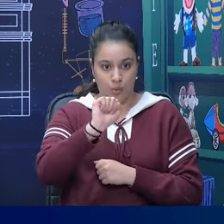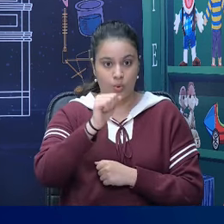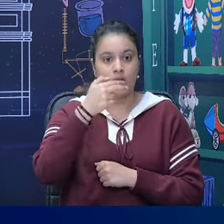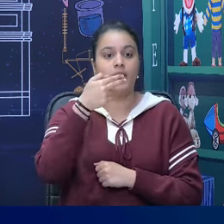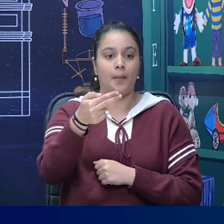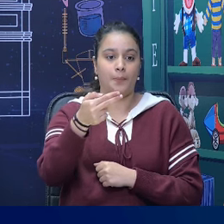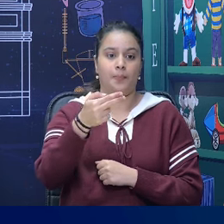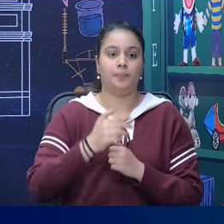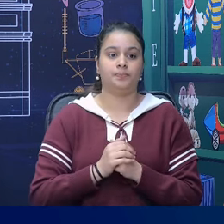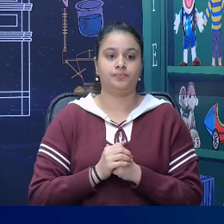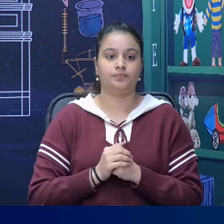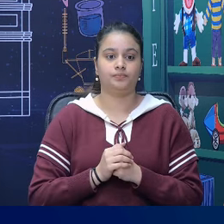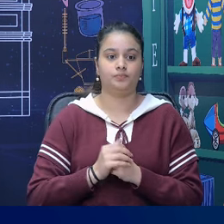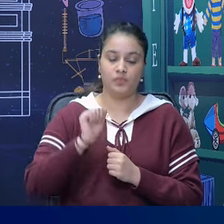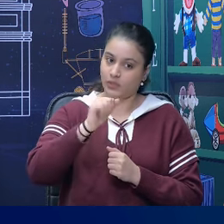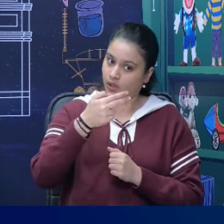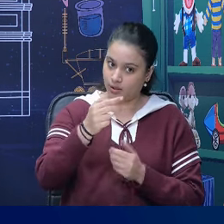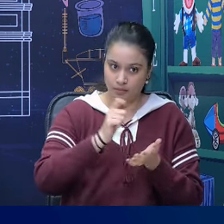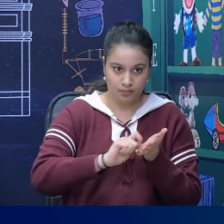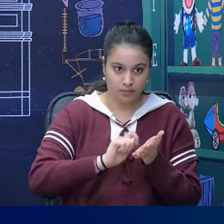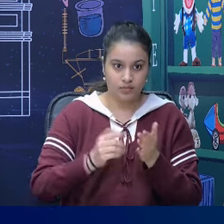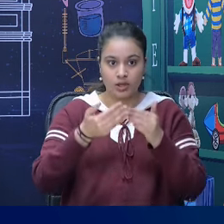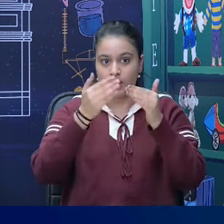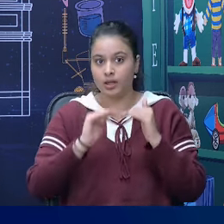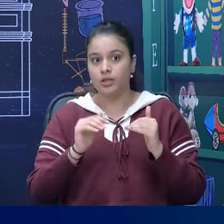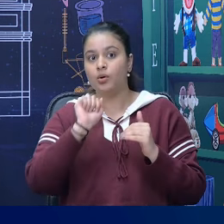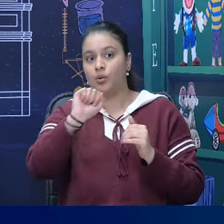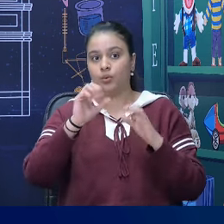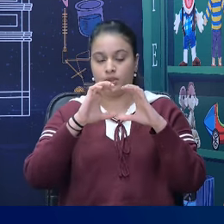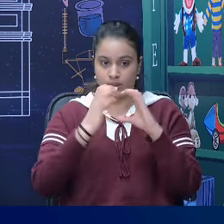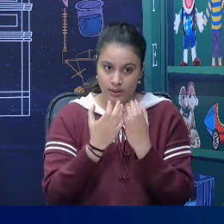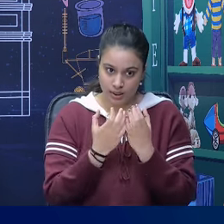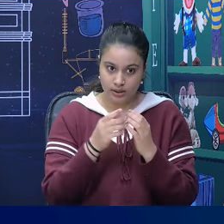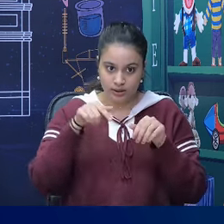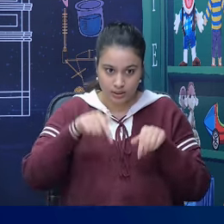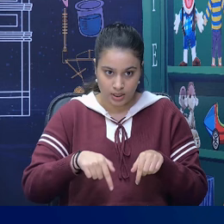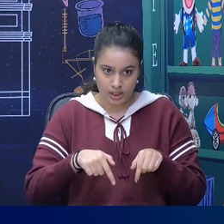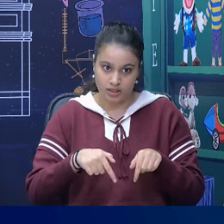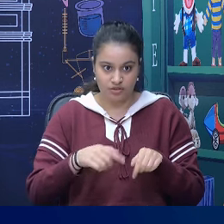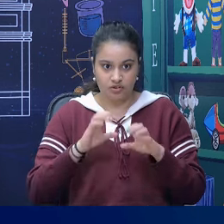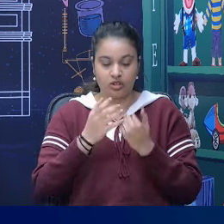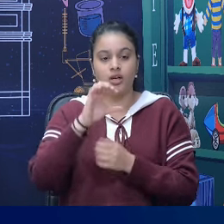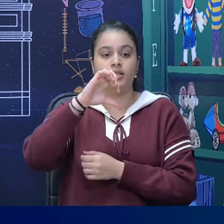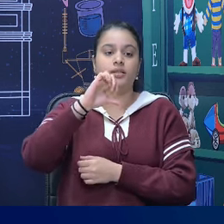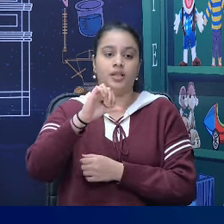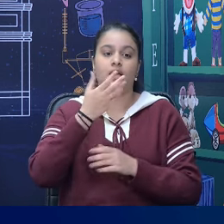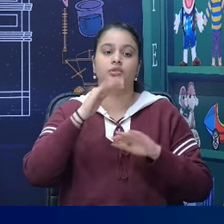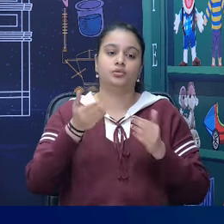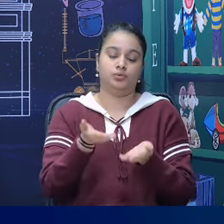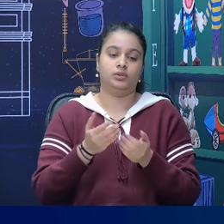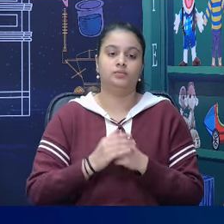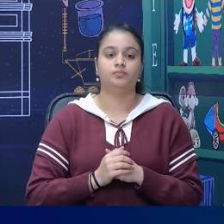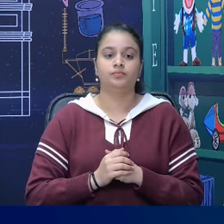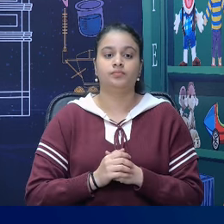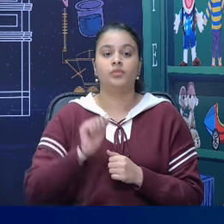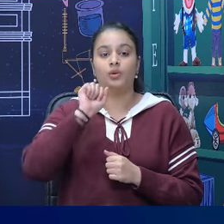ऑफ द स्टूडेंट यानी अपना नाम लिखेंगे फॉलो बाय योर क्लास और आज की यह चर्चा कक्षा नौवीं के सभी विद्यार्थियों के लिए है और